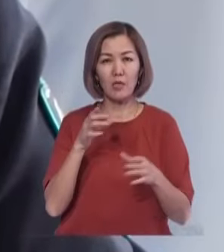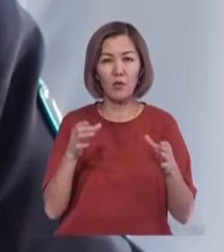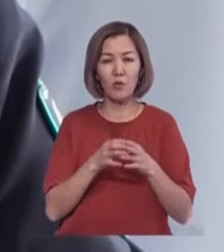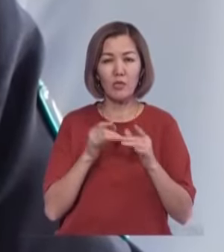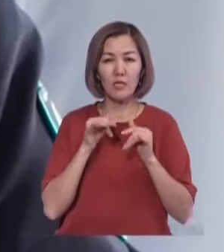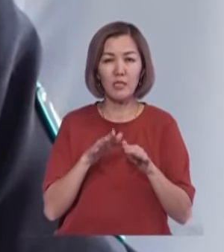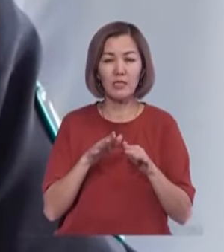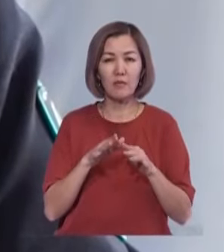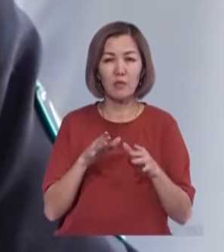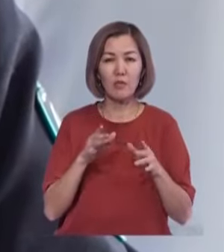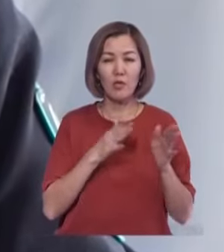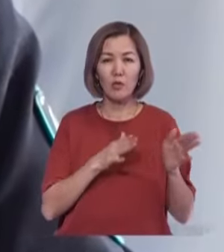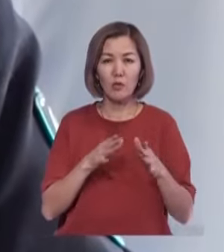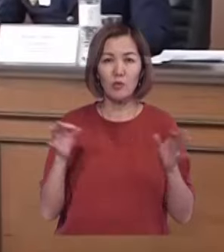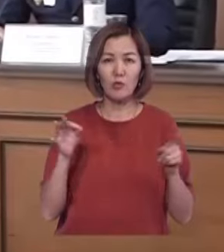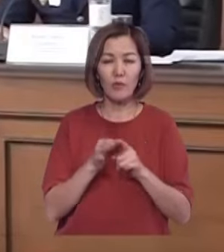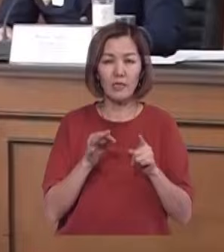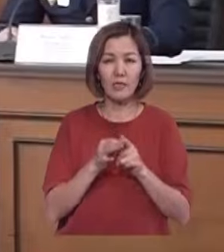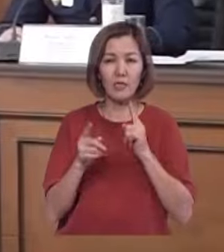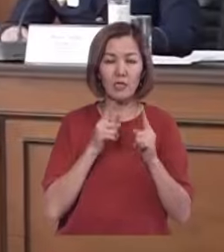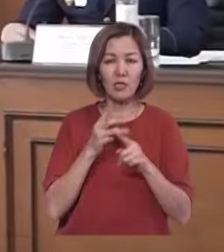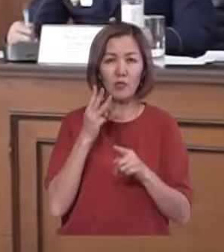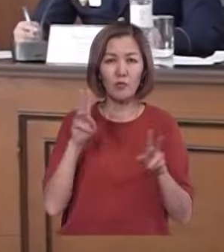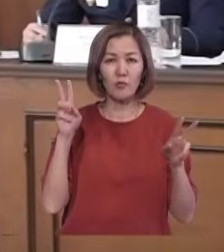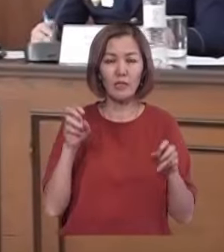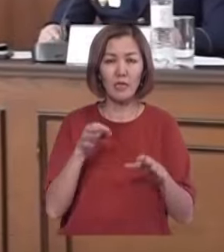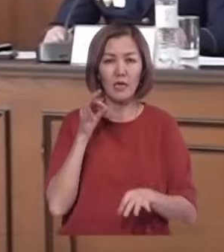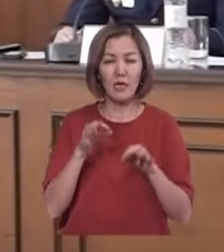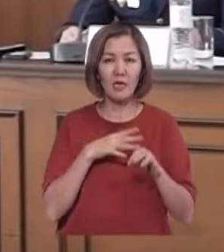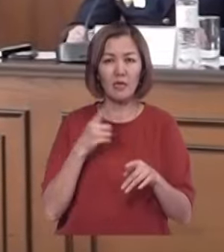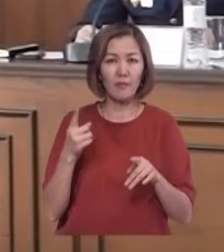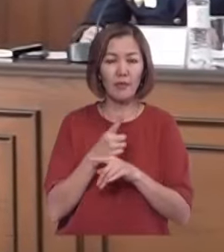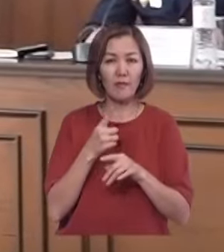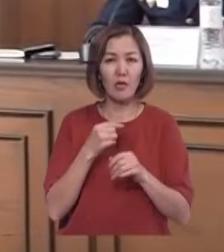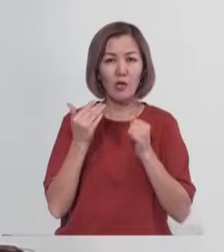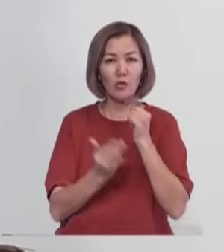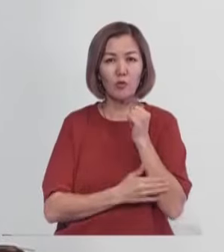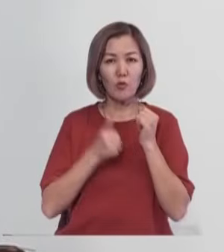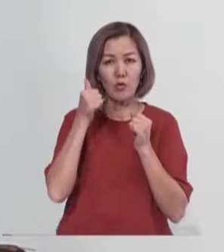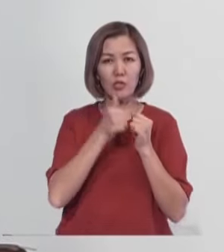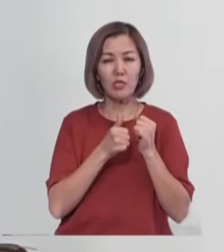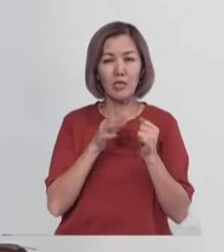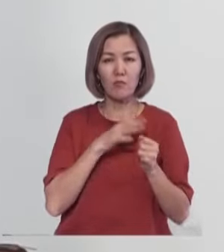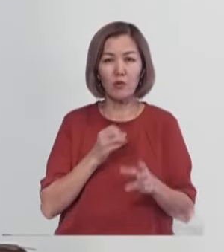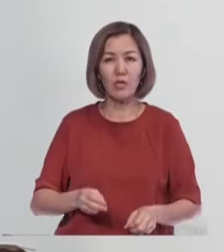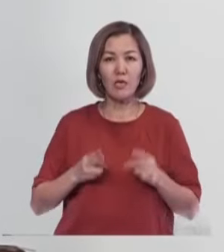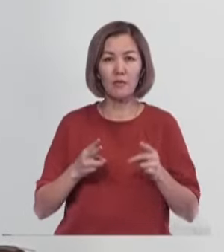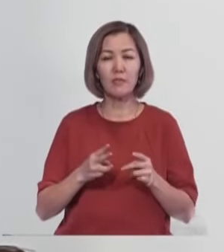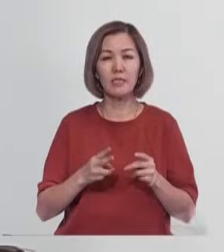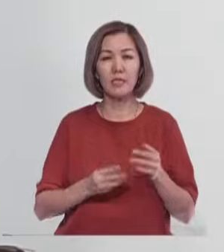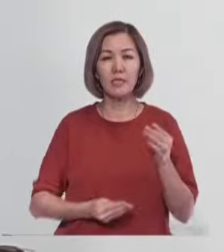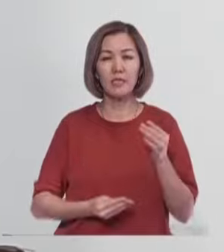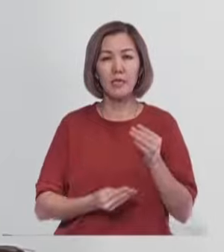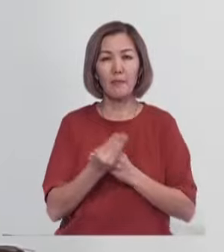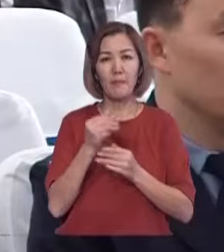органдардың іс-қимылын үйлестіру мақсатында жиында 3 мәселе қаралды. Алғашқысы соңғы жылдары болған қылмыстардың шығу себебін